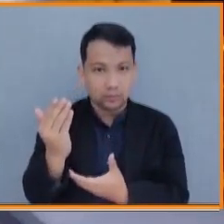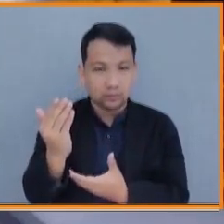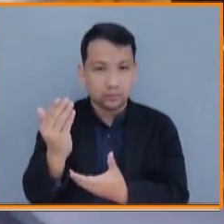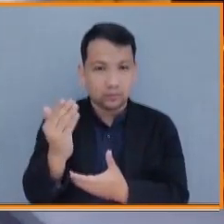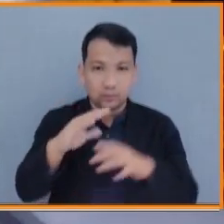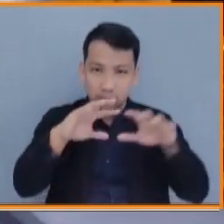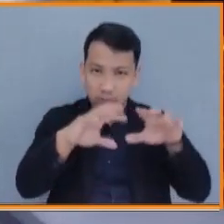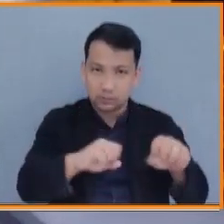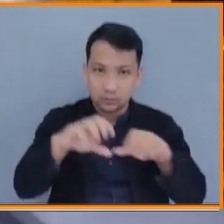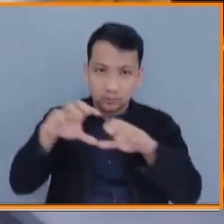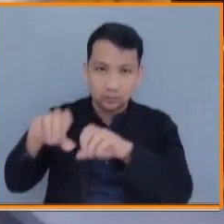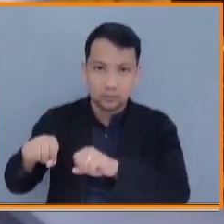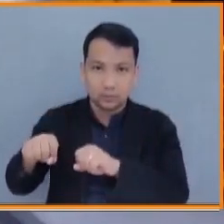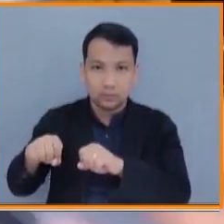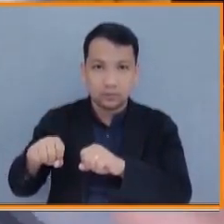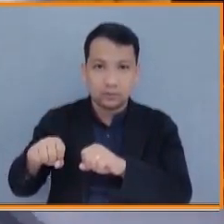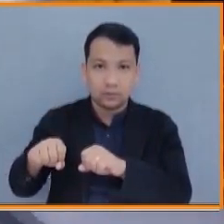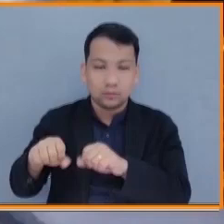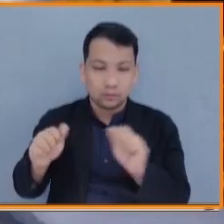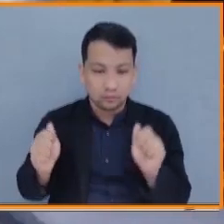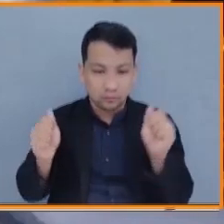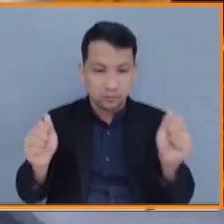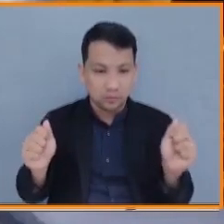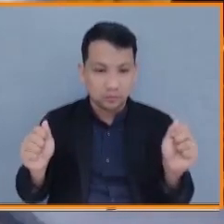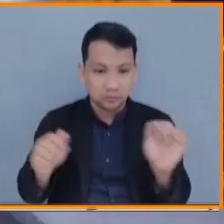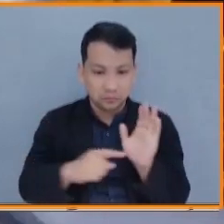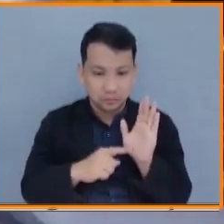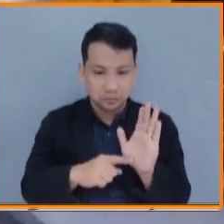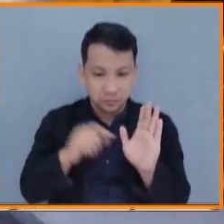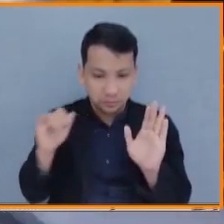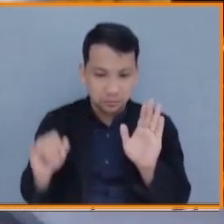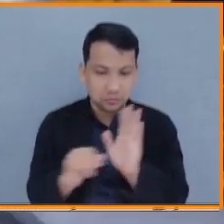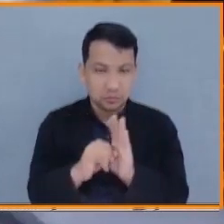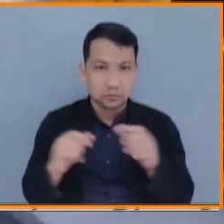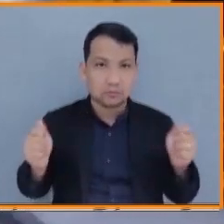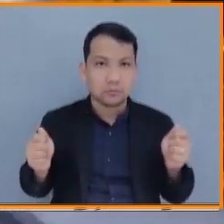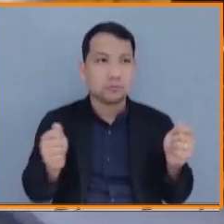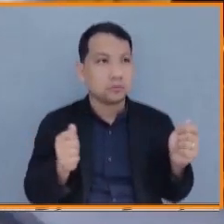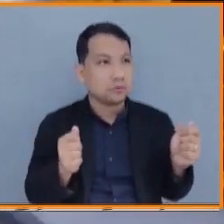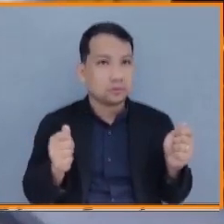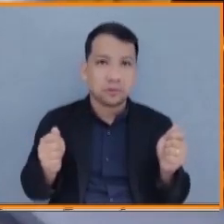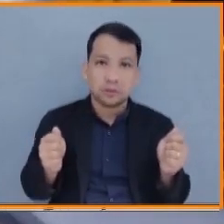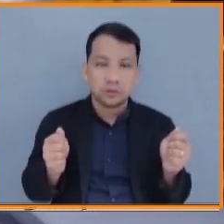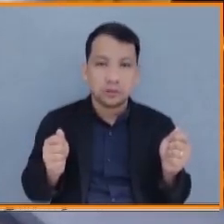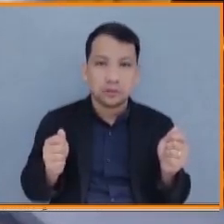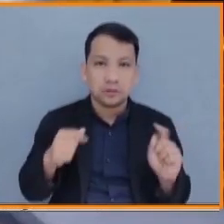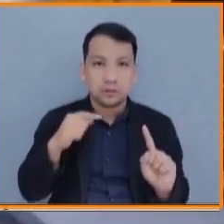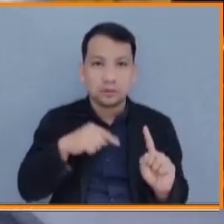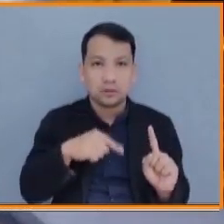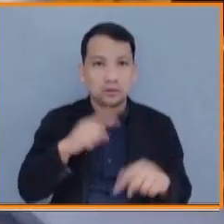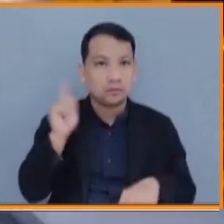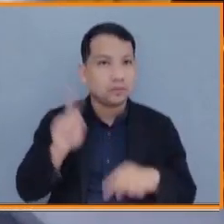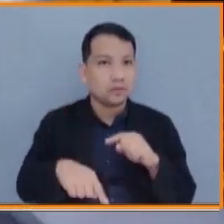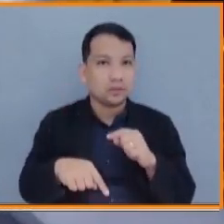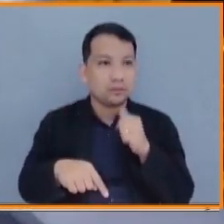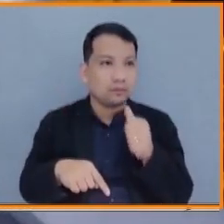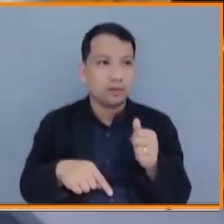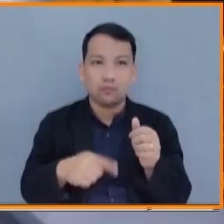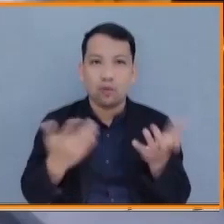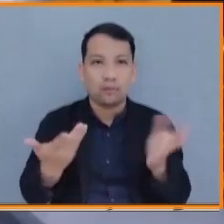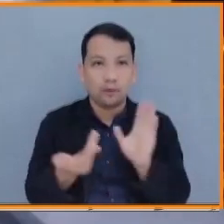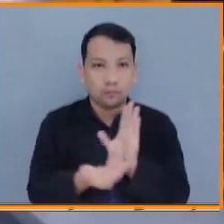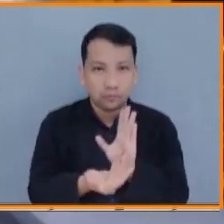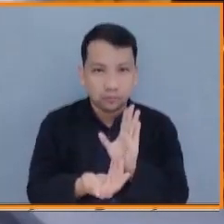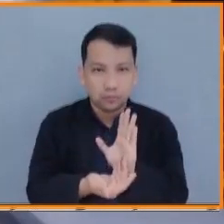suspect ay ipinaparada sa harapan ng Masa o ng madla Kahit na hindi pa nga napapatunayan Bakit ko po